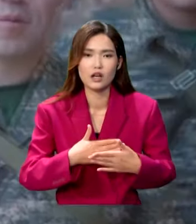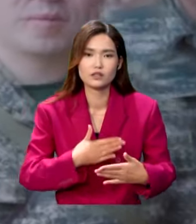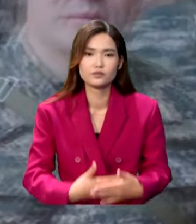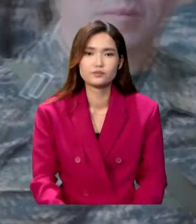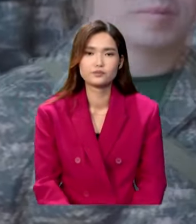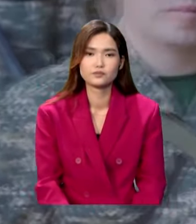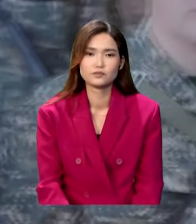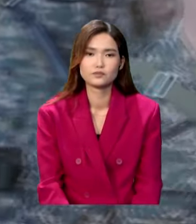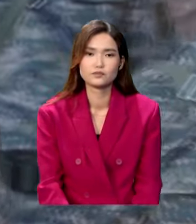Ахмеджанова акин бизнес